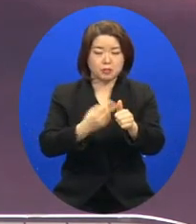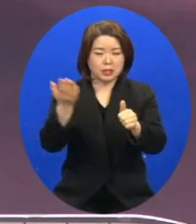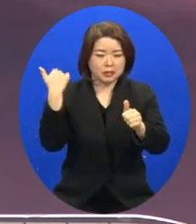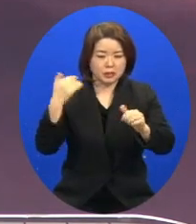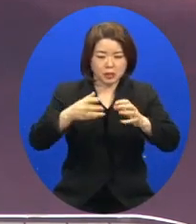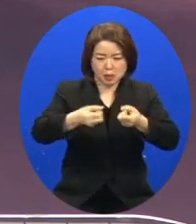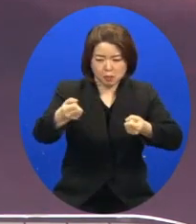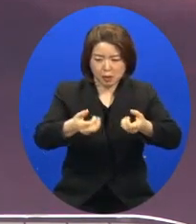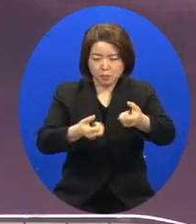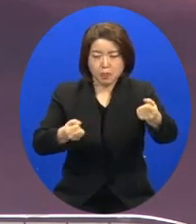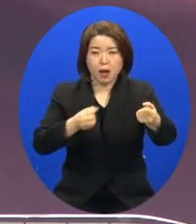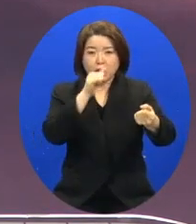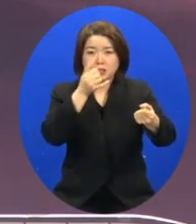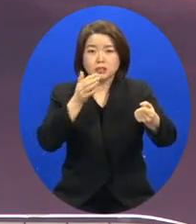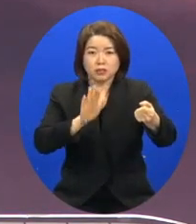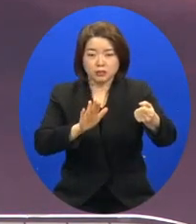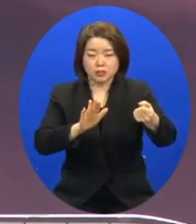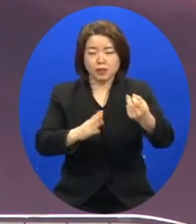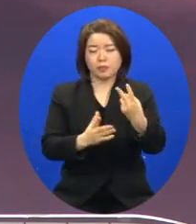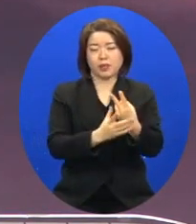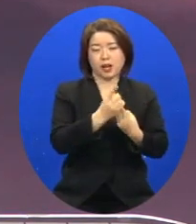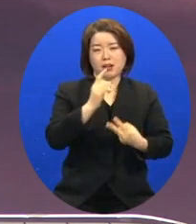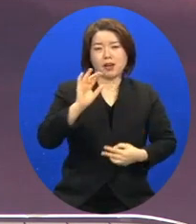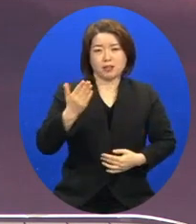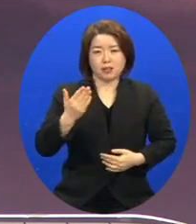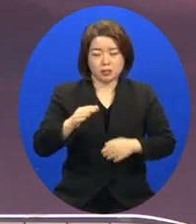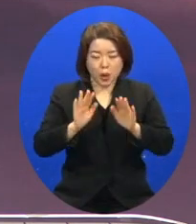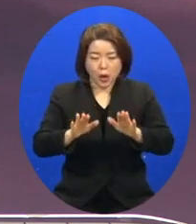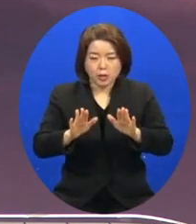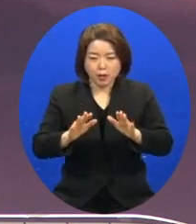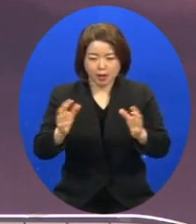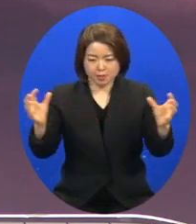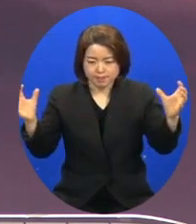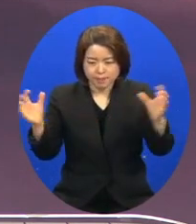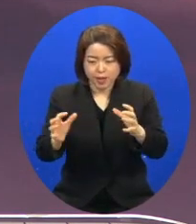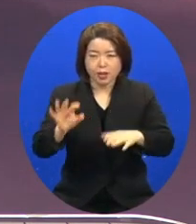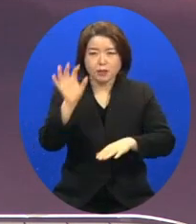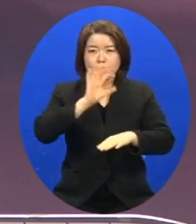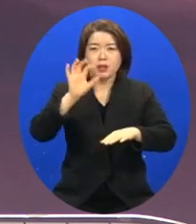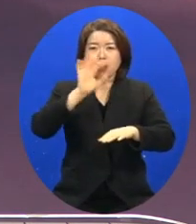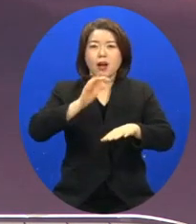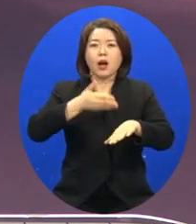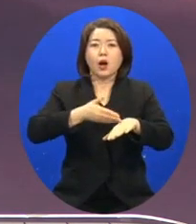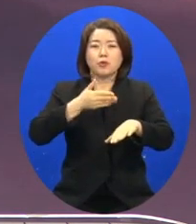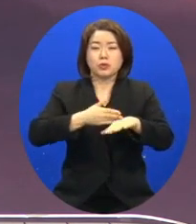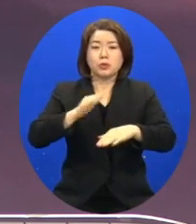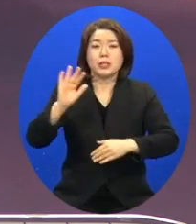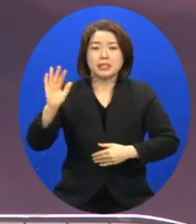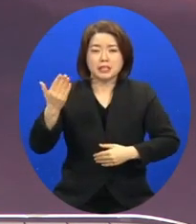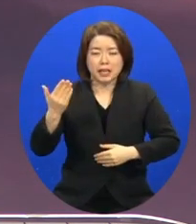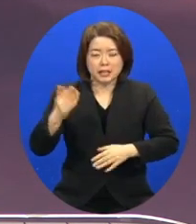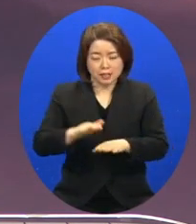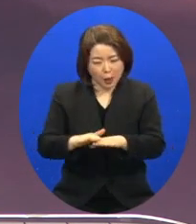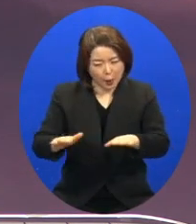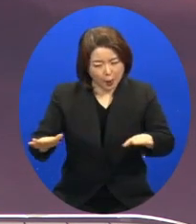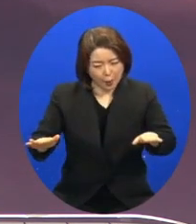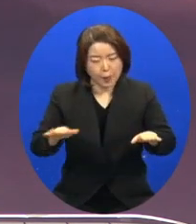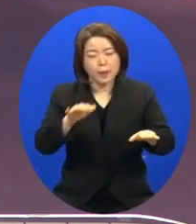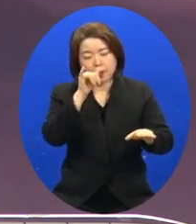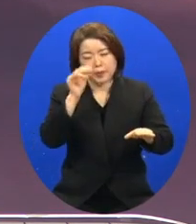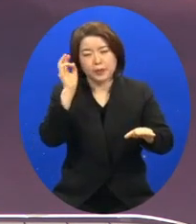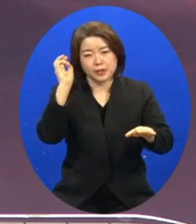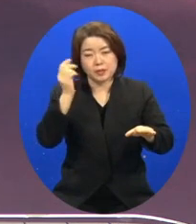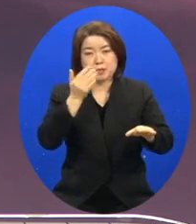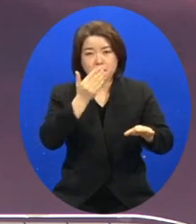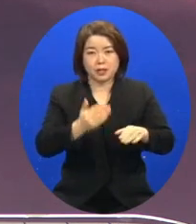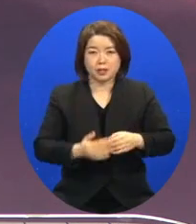계시다가 하나가 되어서 이번에 연합수련회를 하게 된 바탕이 있었기 때문에 가능했었다고